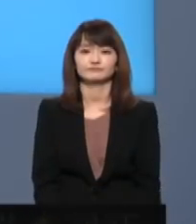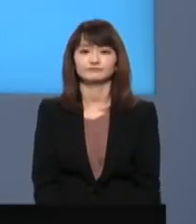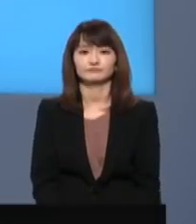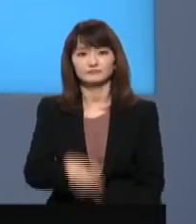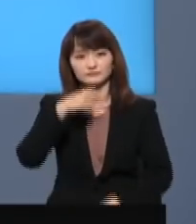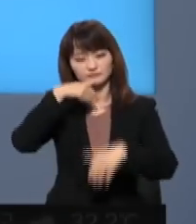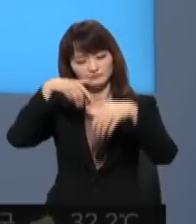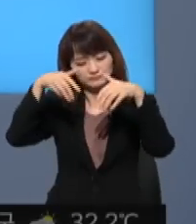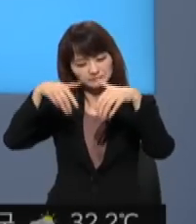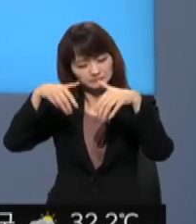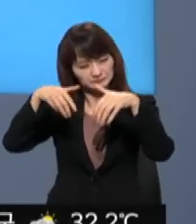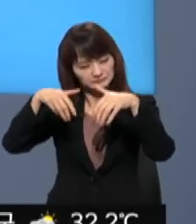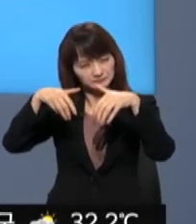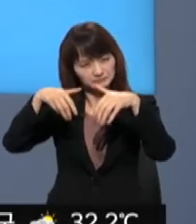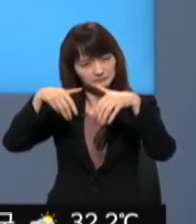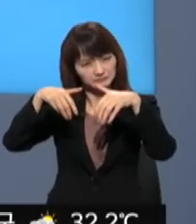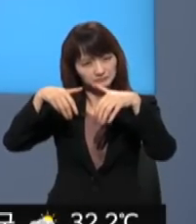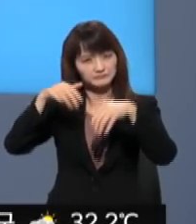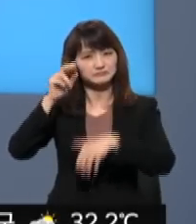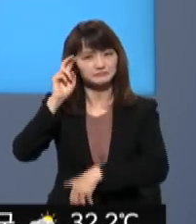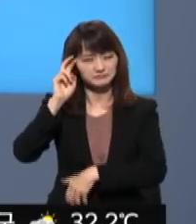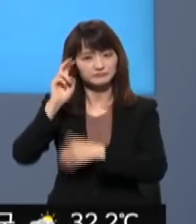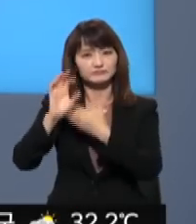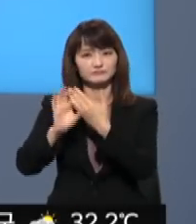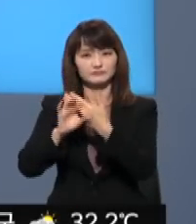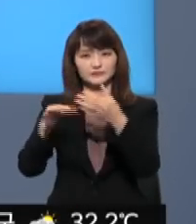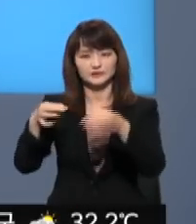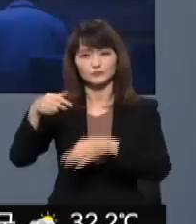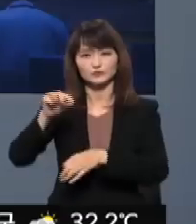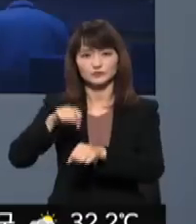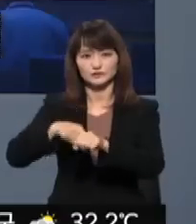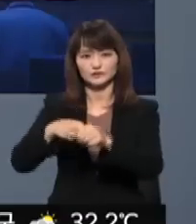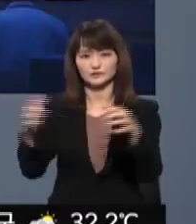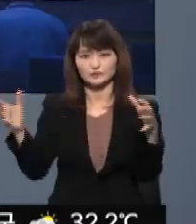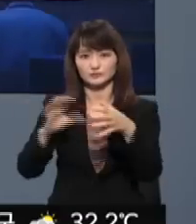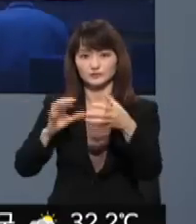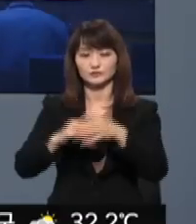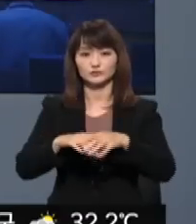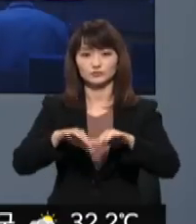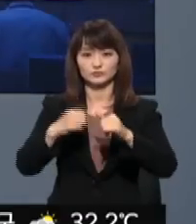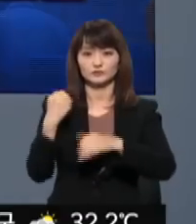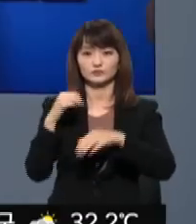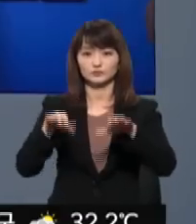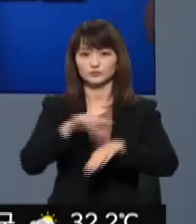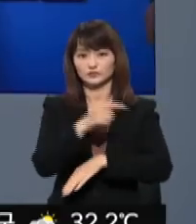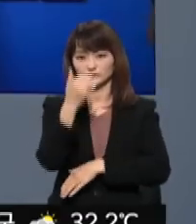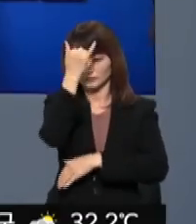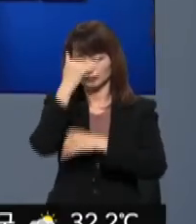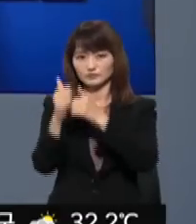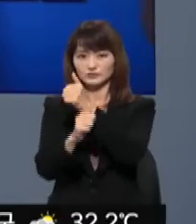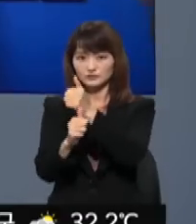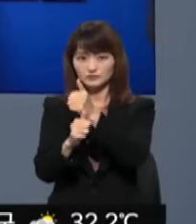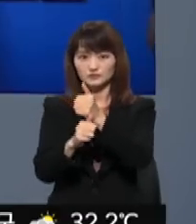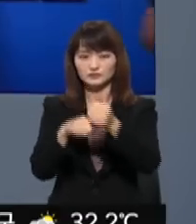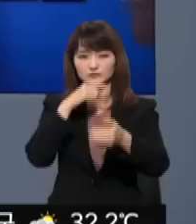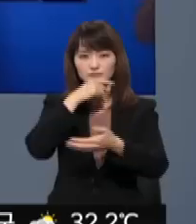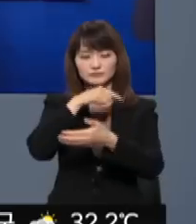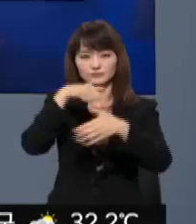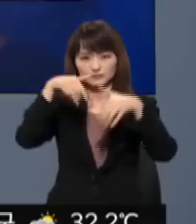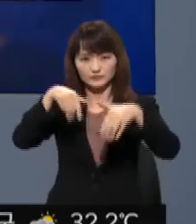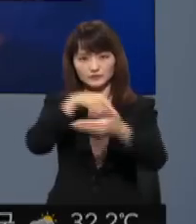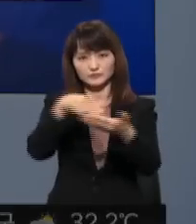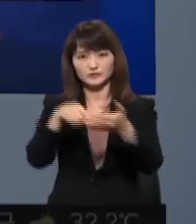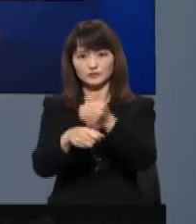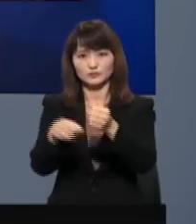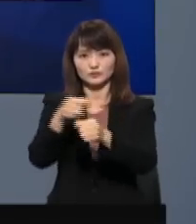비 좀 왔으면 김성원 징계 논의 국민의 이미 오늘 저녁 윤리위원회를 열고 수해 복구 현장